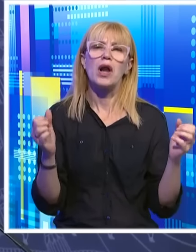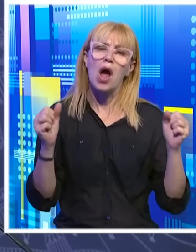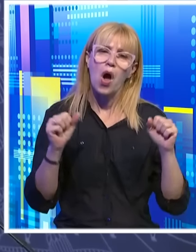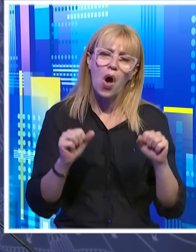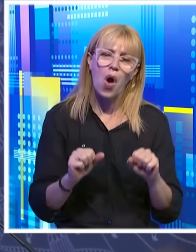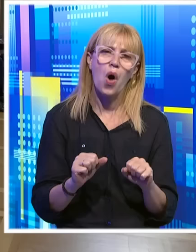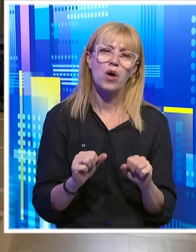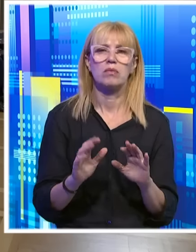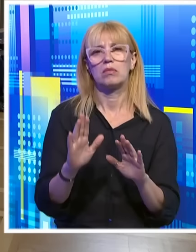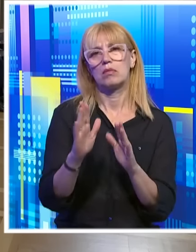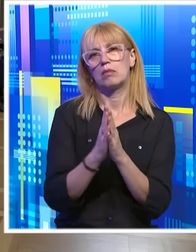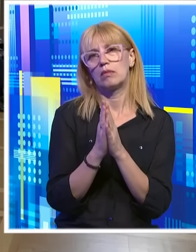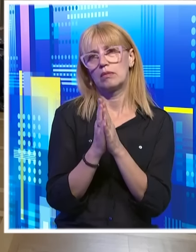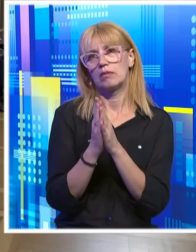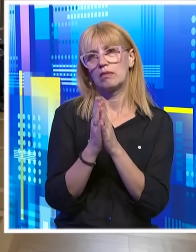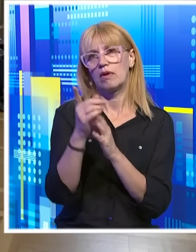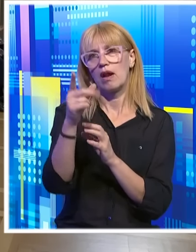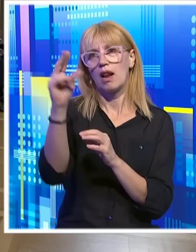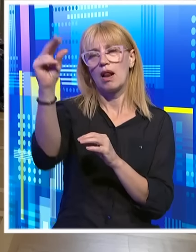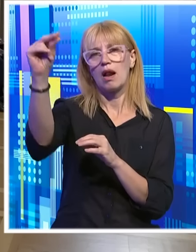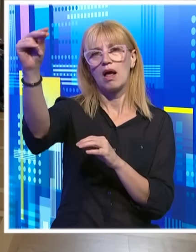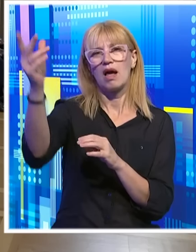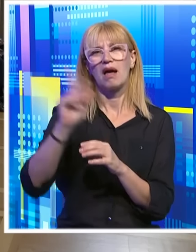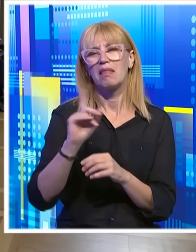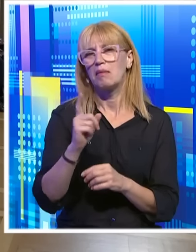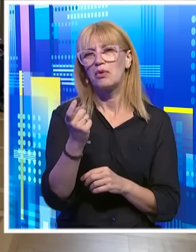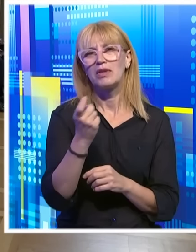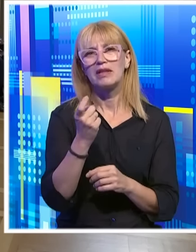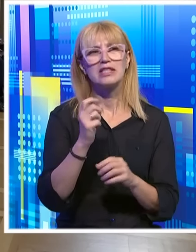temeljna... Nemojte da izazivate gnev svih drugih ljudi, kao što vidite.